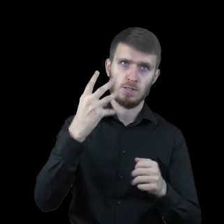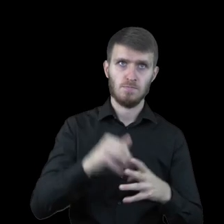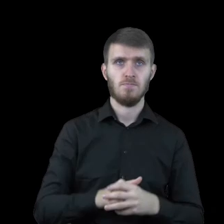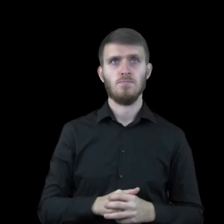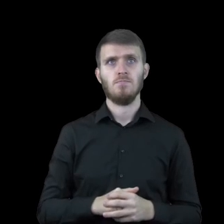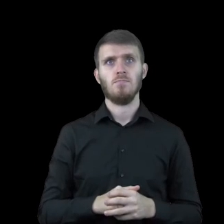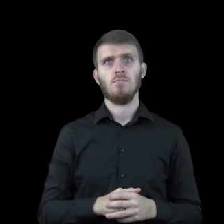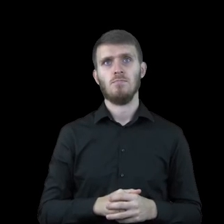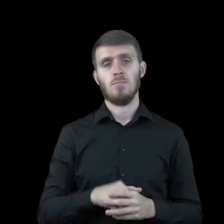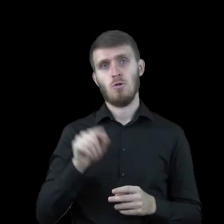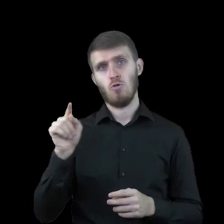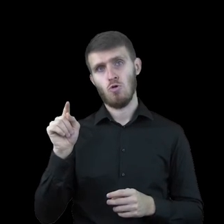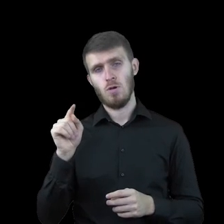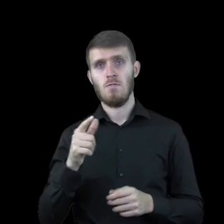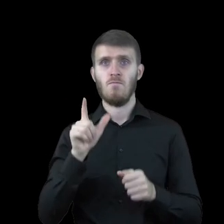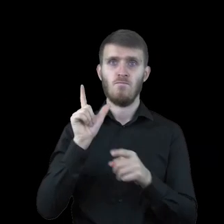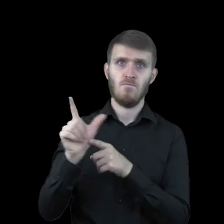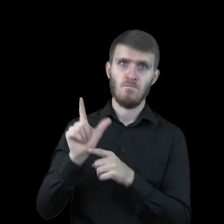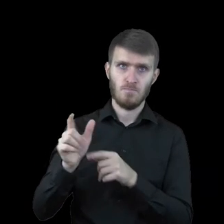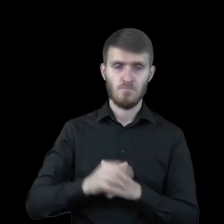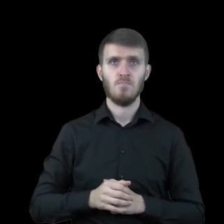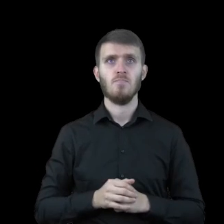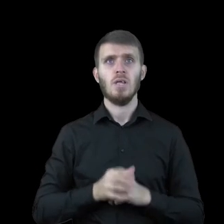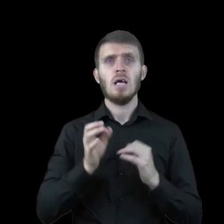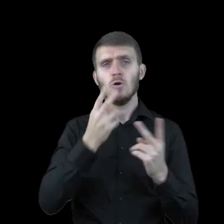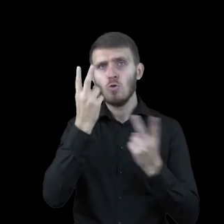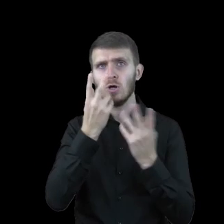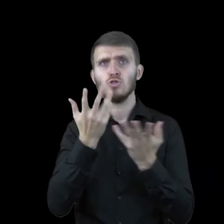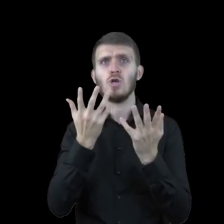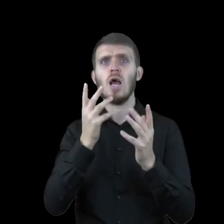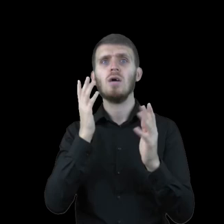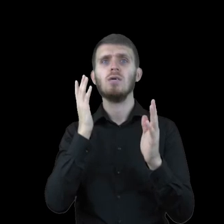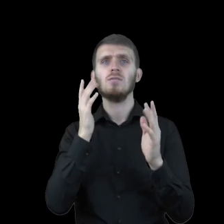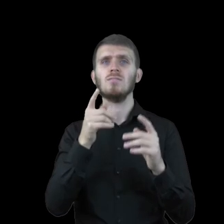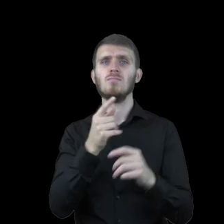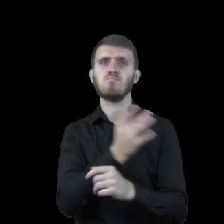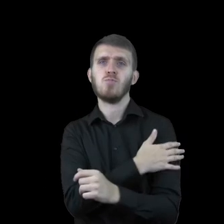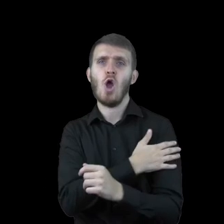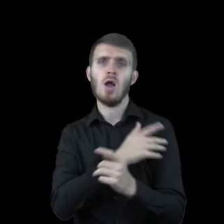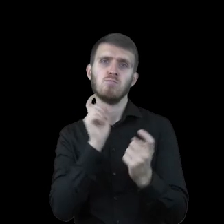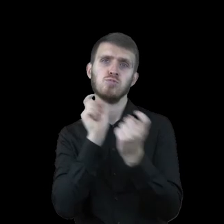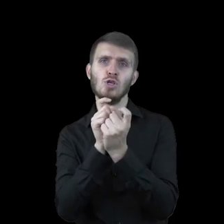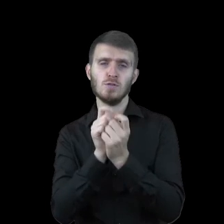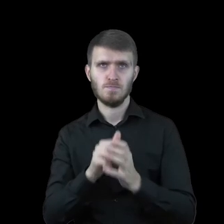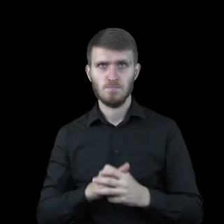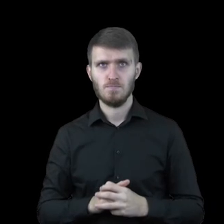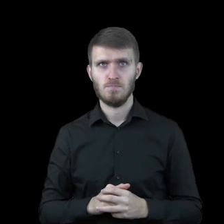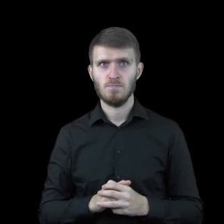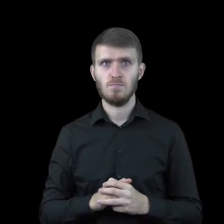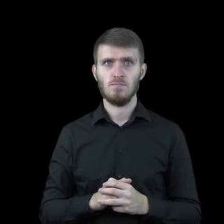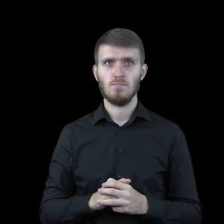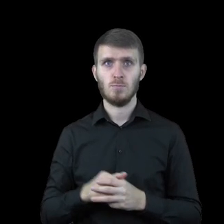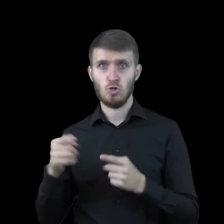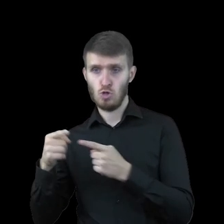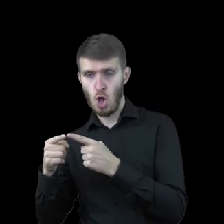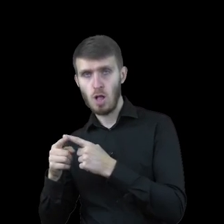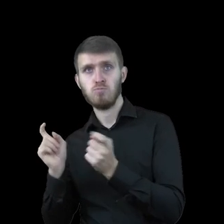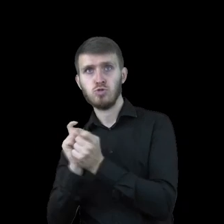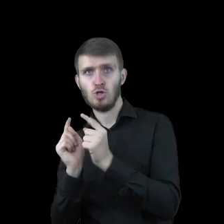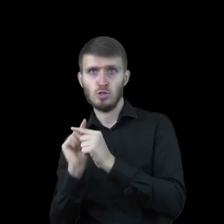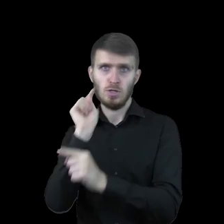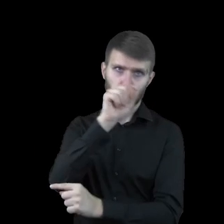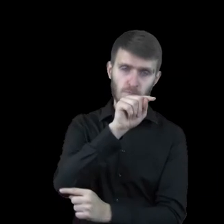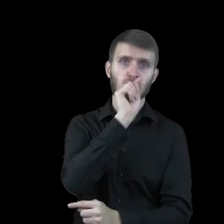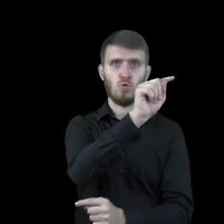ten bok ma długość 24, a ten 12. I najpierw musimy zlokalizować